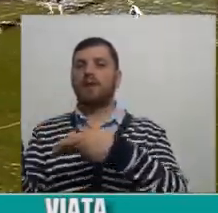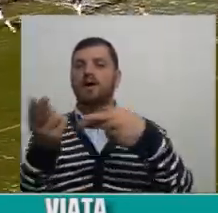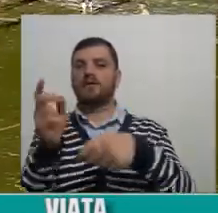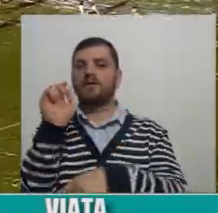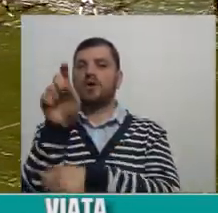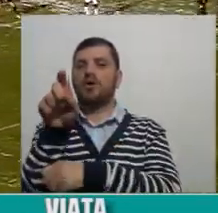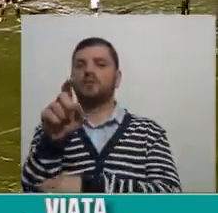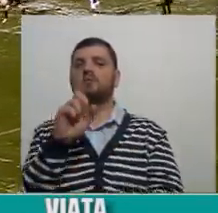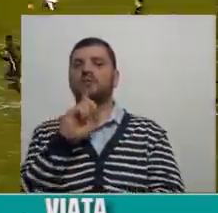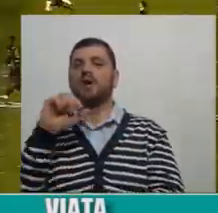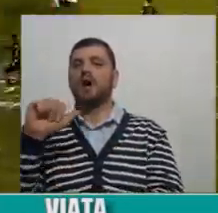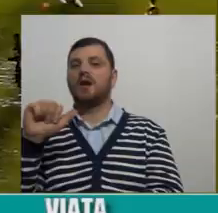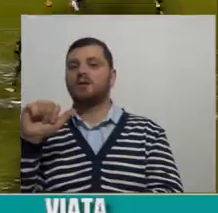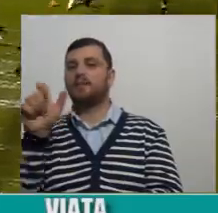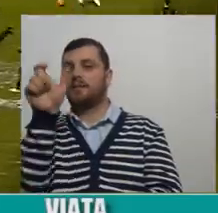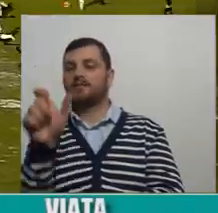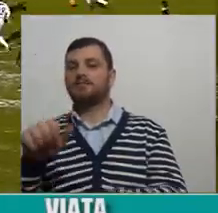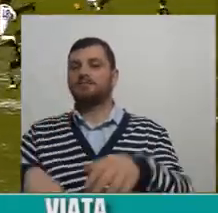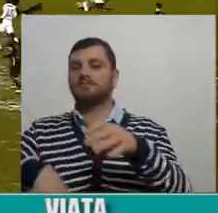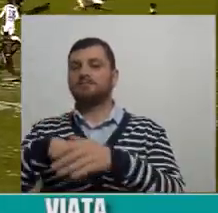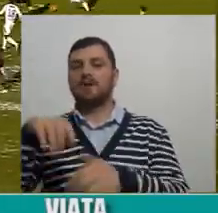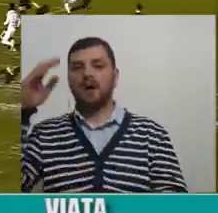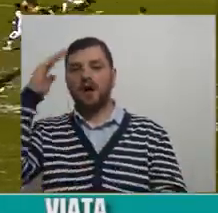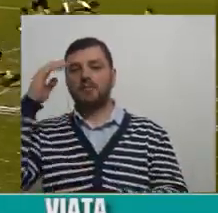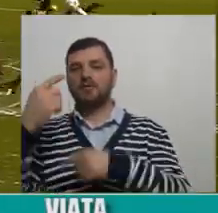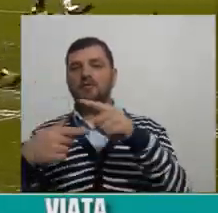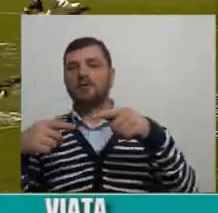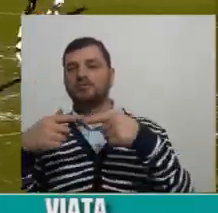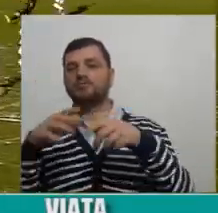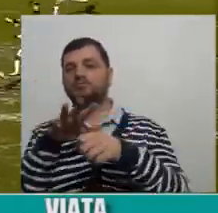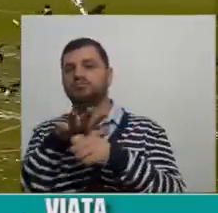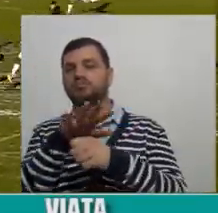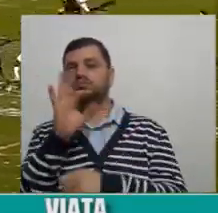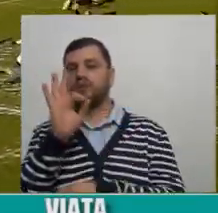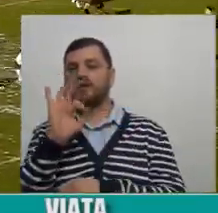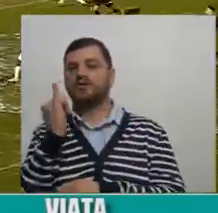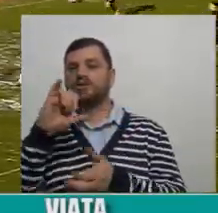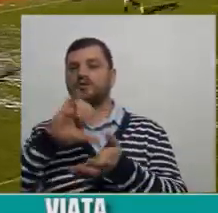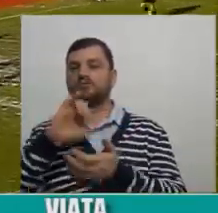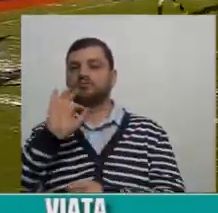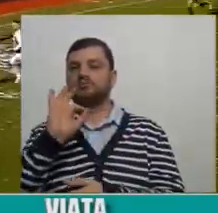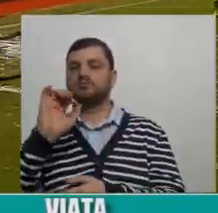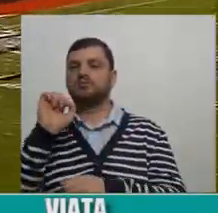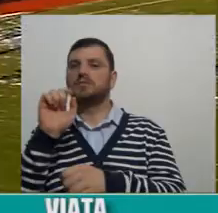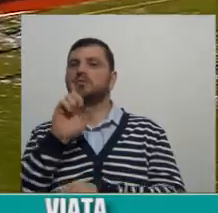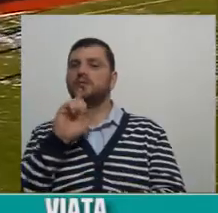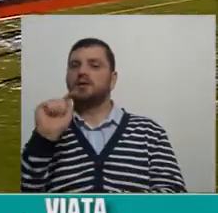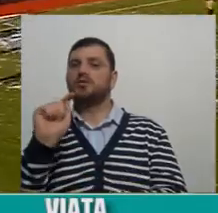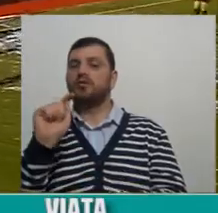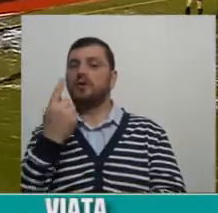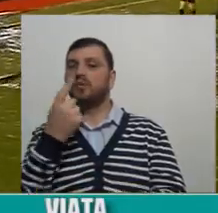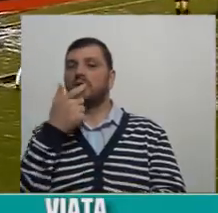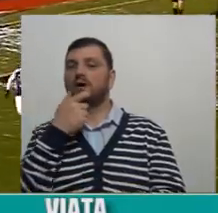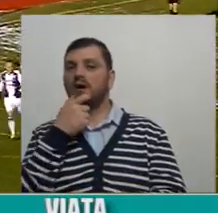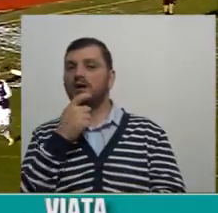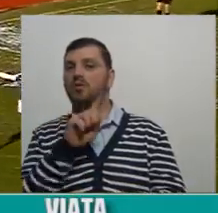după care a venit golul. Alexander Mes a înscris cu o lovitură de cap după un contraatac perfect și o centrare de calitate a lui